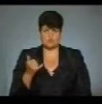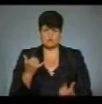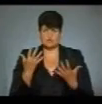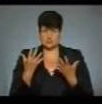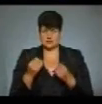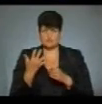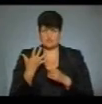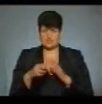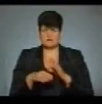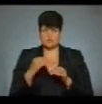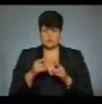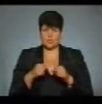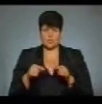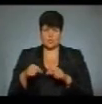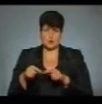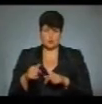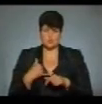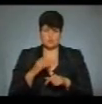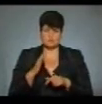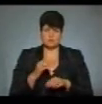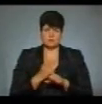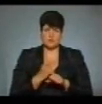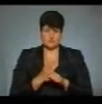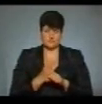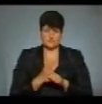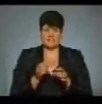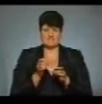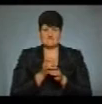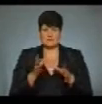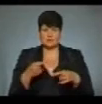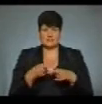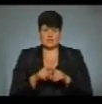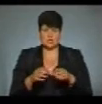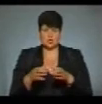по 5 виборчих округах у нас будуть працювати вибухотехнічні групи,